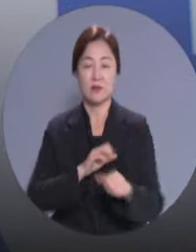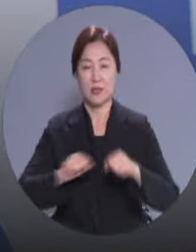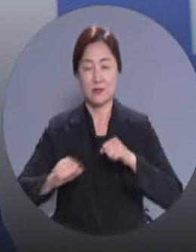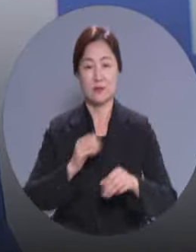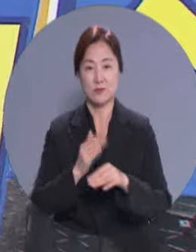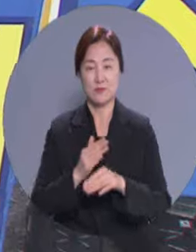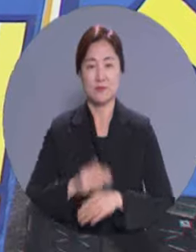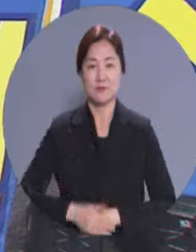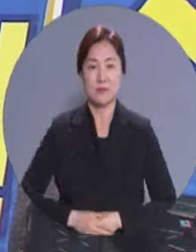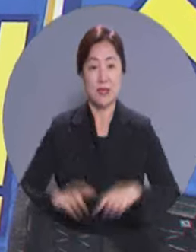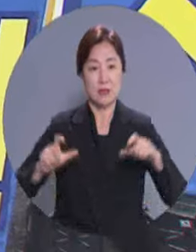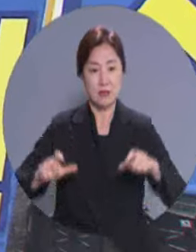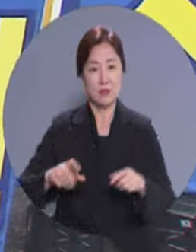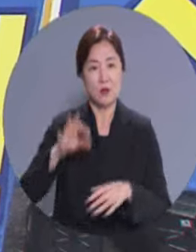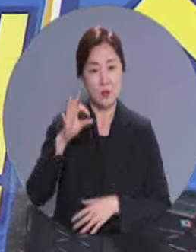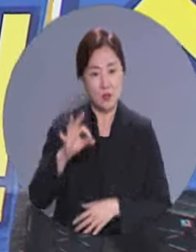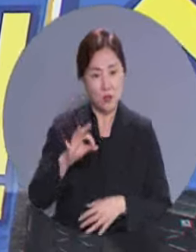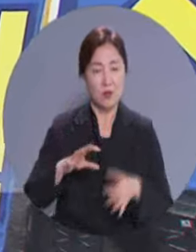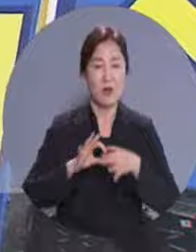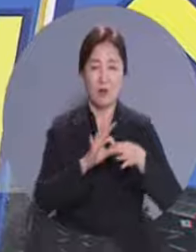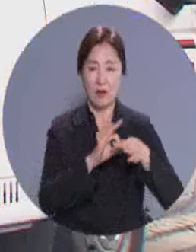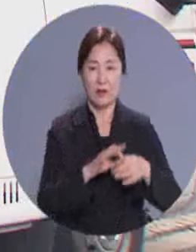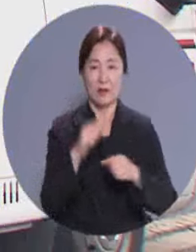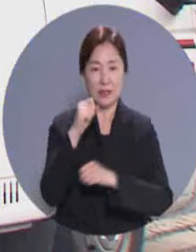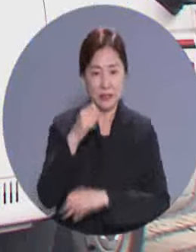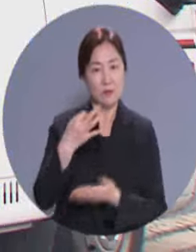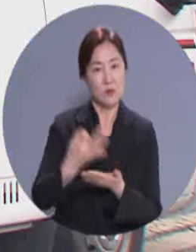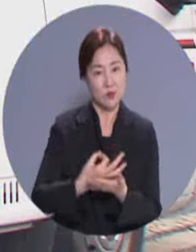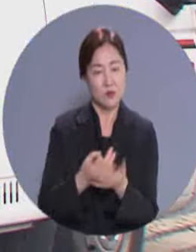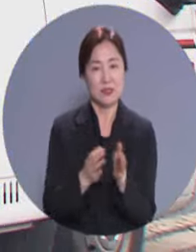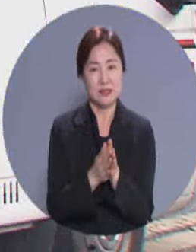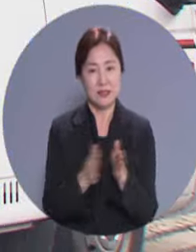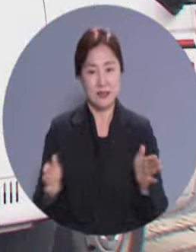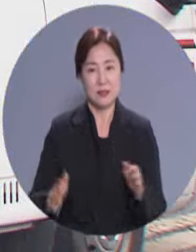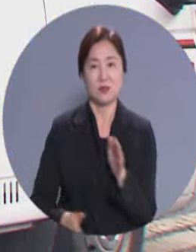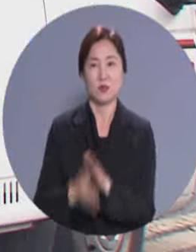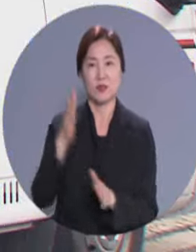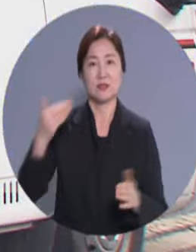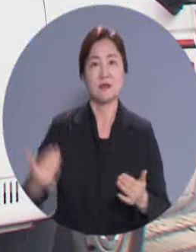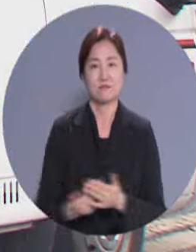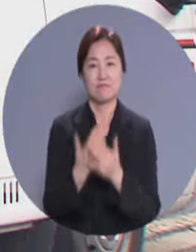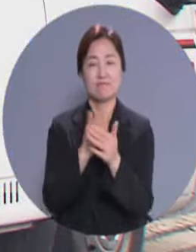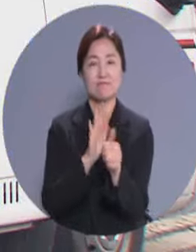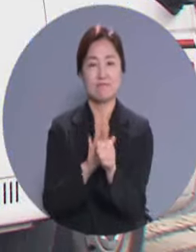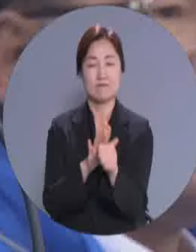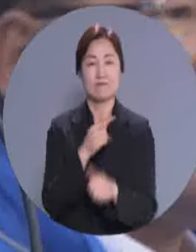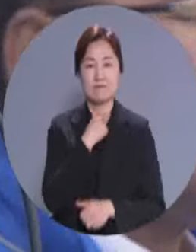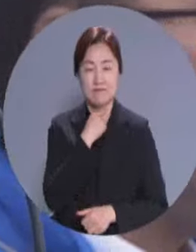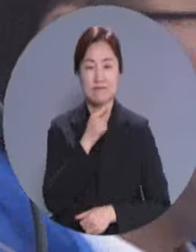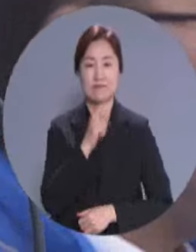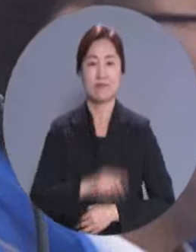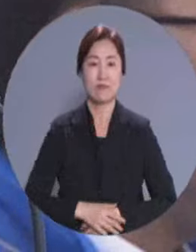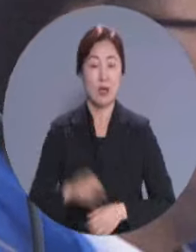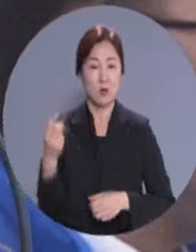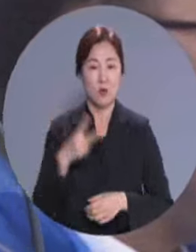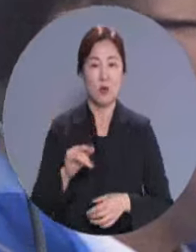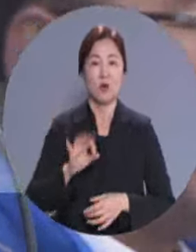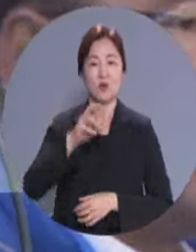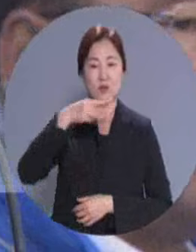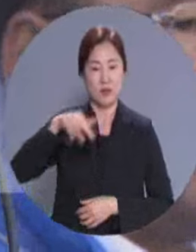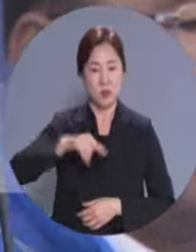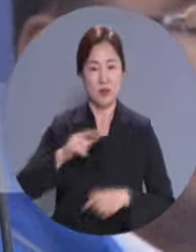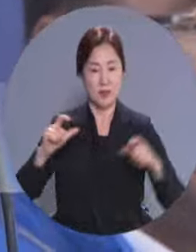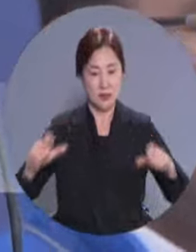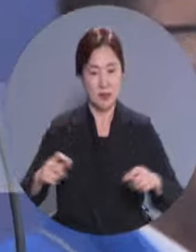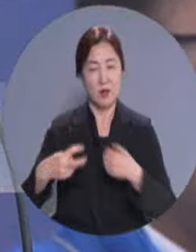있습니다. 지역 화폐와 연계한 기본소득을 도입해 도시에 활력을 불어넣겠다는 겁니다. 또 율촌 지역을